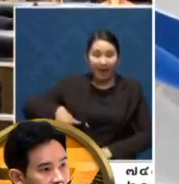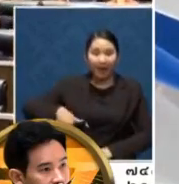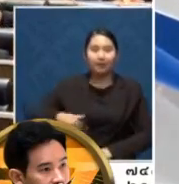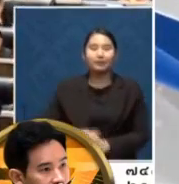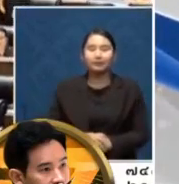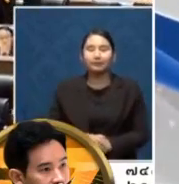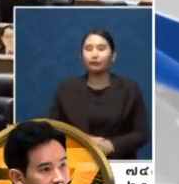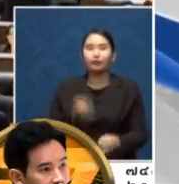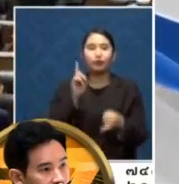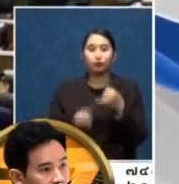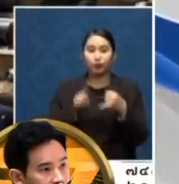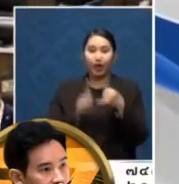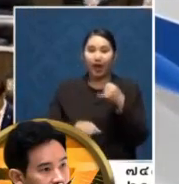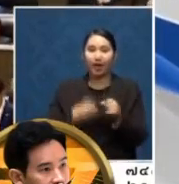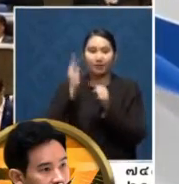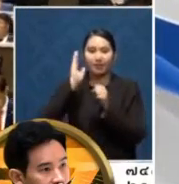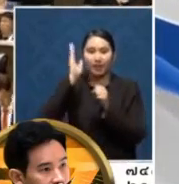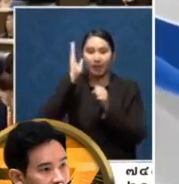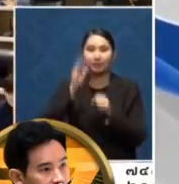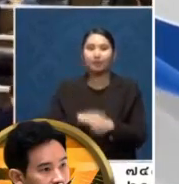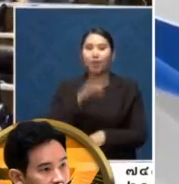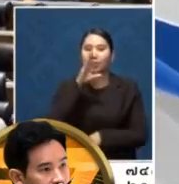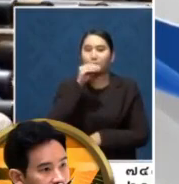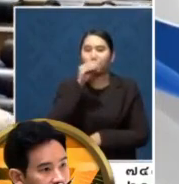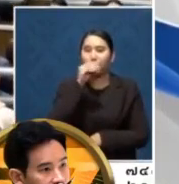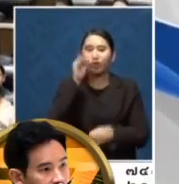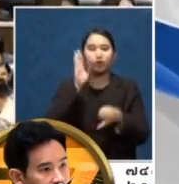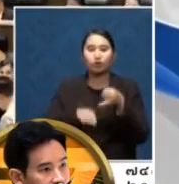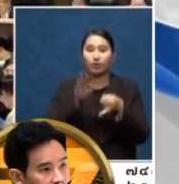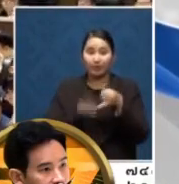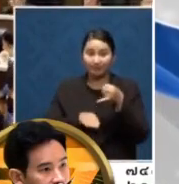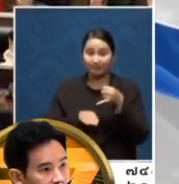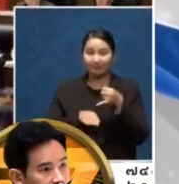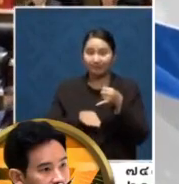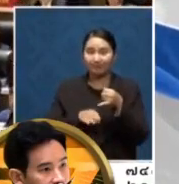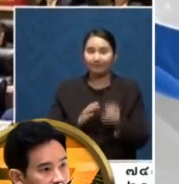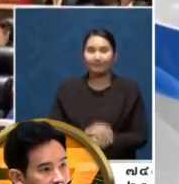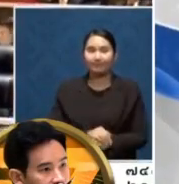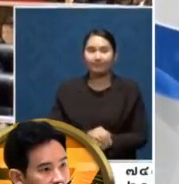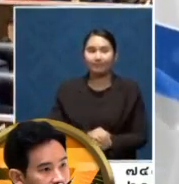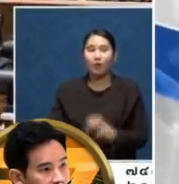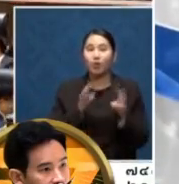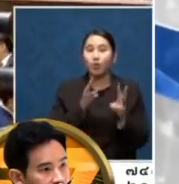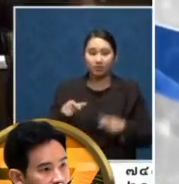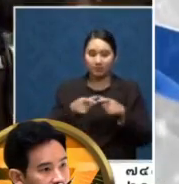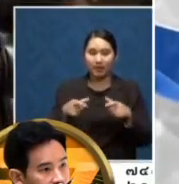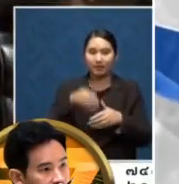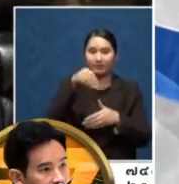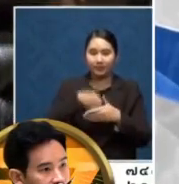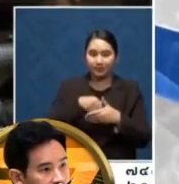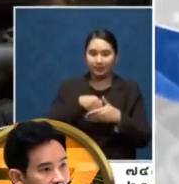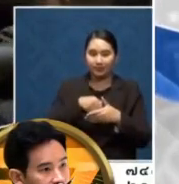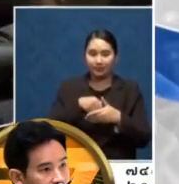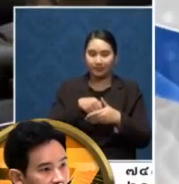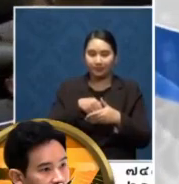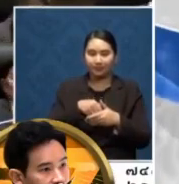บทบาทตั้งรัฐบาลแล้วหรือยังนายอนุชาก็บอกนะครับว่าเขาต้องไปพูดคุยกันในเรื่องความเหมาะสมเพื่อหาทางออกครับ